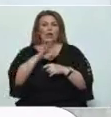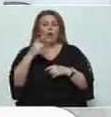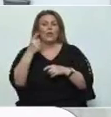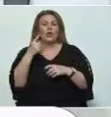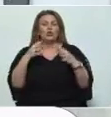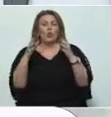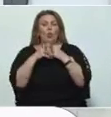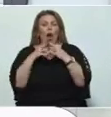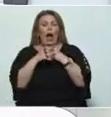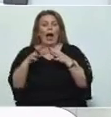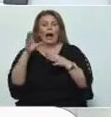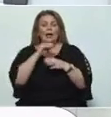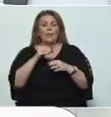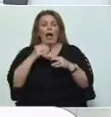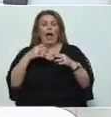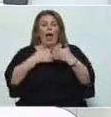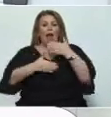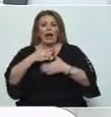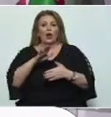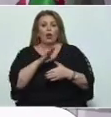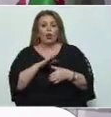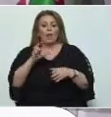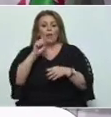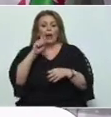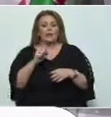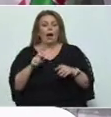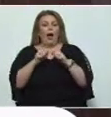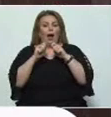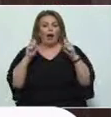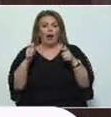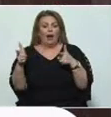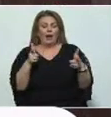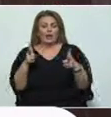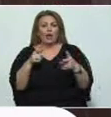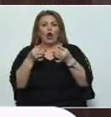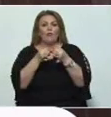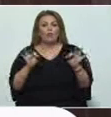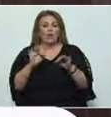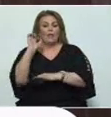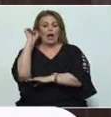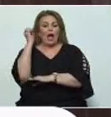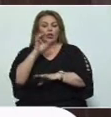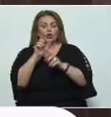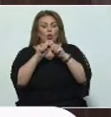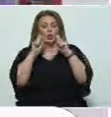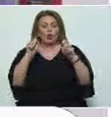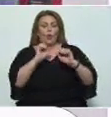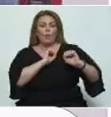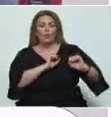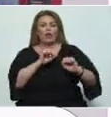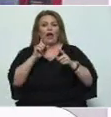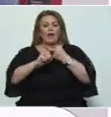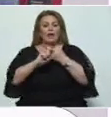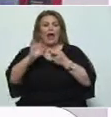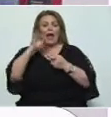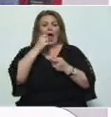hazırlanıb. Prezident İlham Əliyevin ötən il dekabrın 23-də Azərbaycan Respublikasının ərazi bütövlüyünün, müstəqilliyinin və konstitusiya quruluşunun müdafiəsi ilə